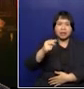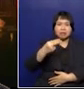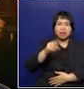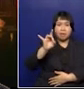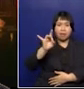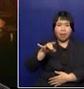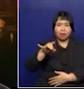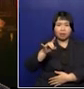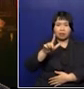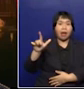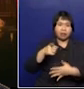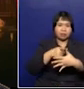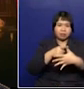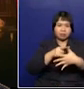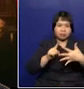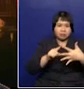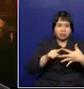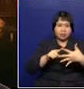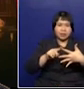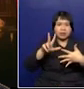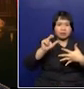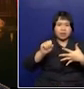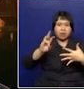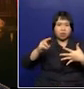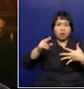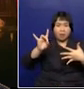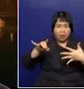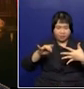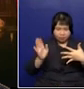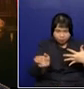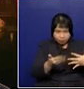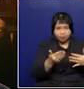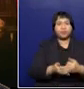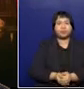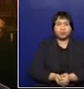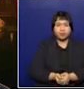518,000 กระทรวงศึกษาได้ 368,000 ครับไปดูแผ่นต่อไปครับ